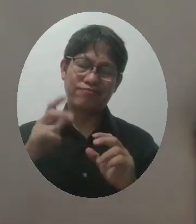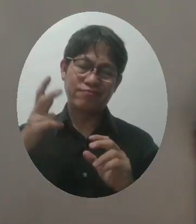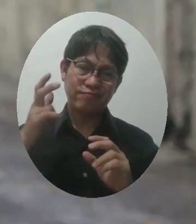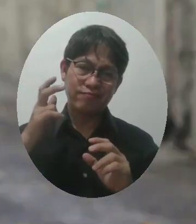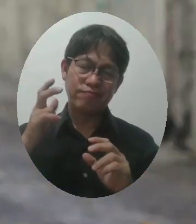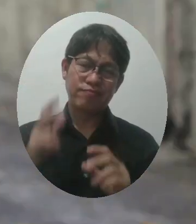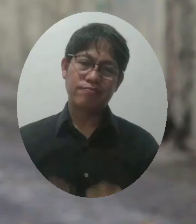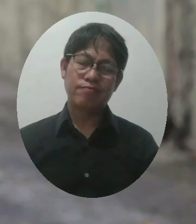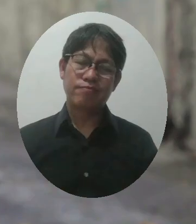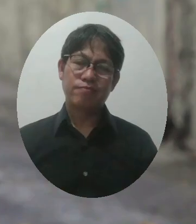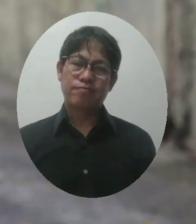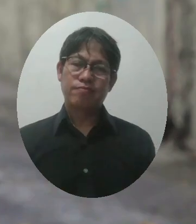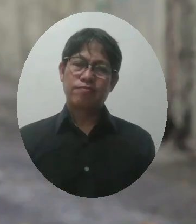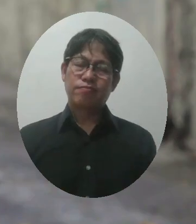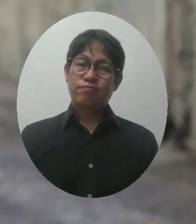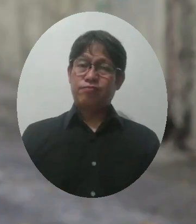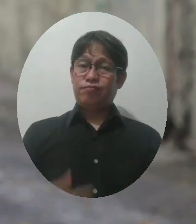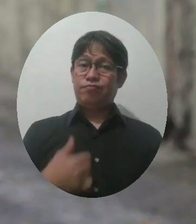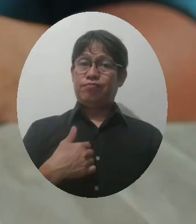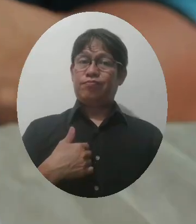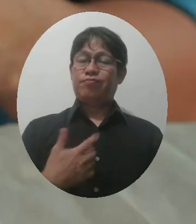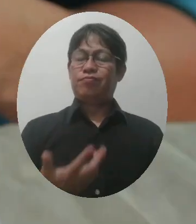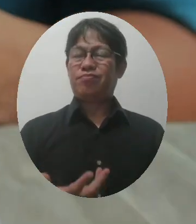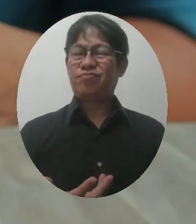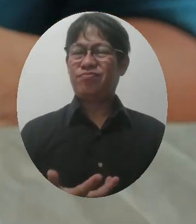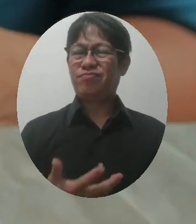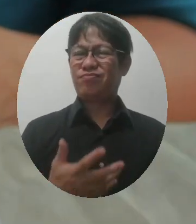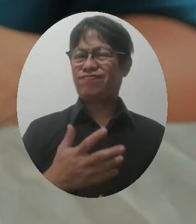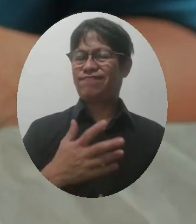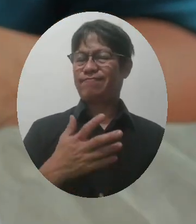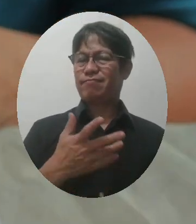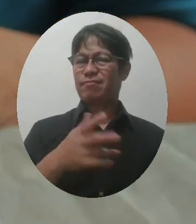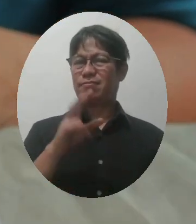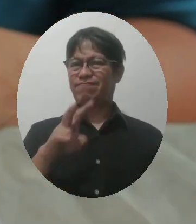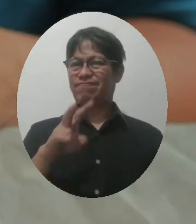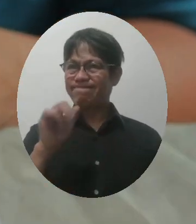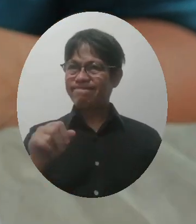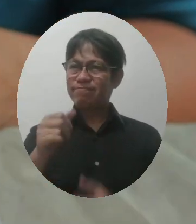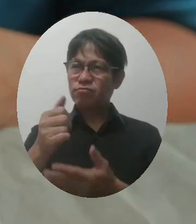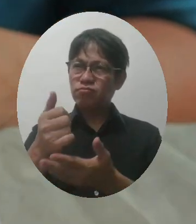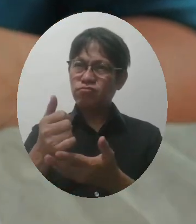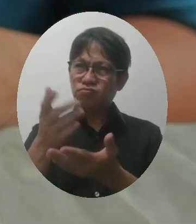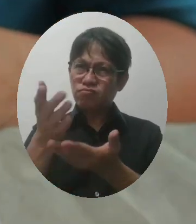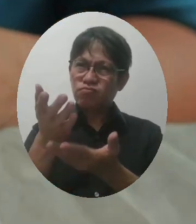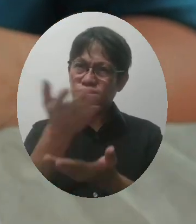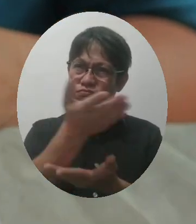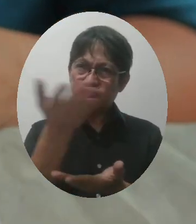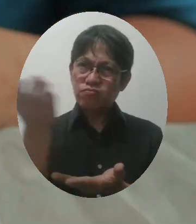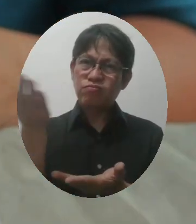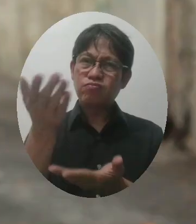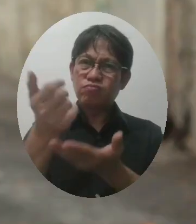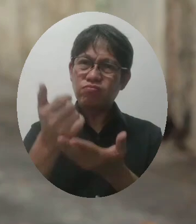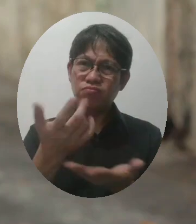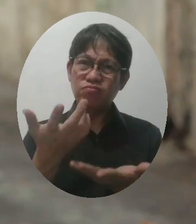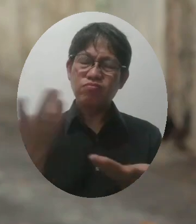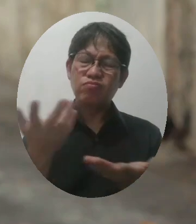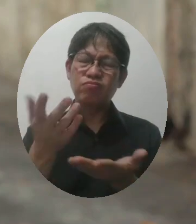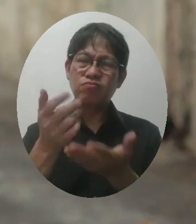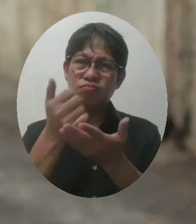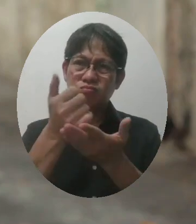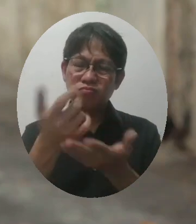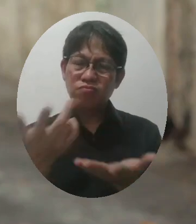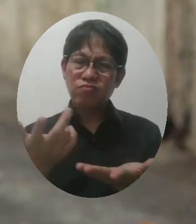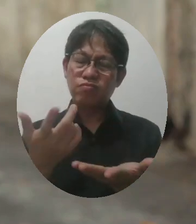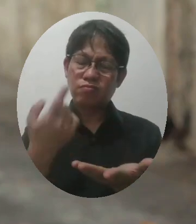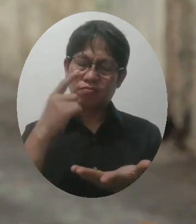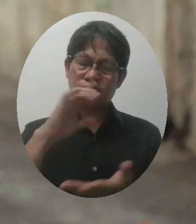magulang, kayang lumapit sa kung kahit kanino, gagawin ko, kakapalan ko na yung mukha ko para lang sa anak ko. Ni-refer po nila